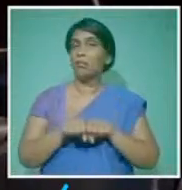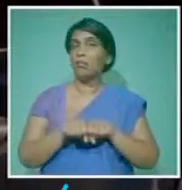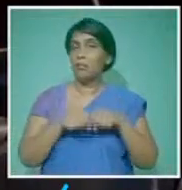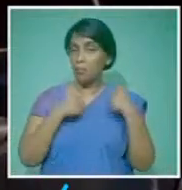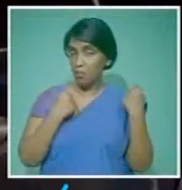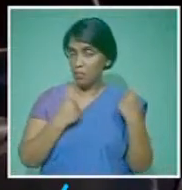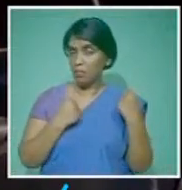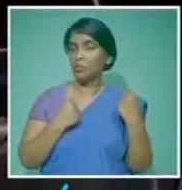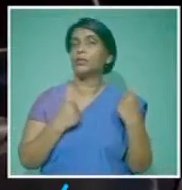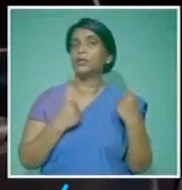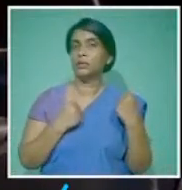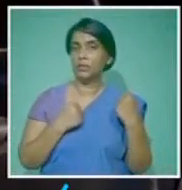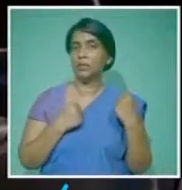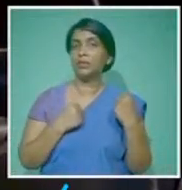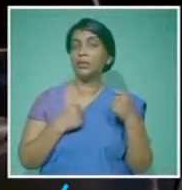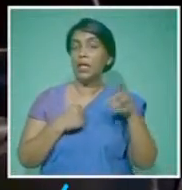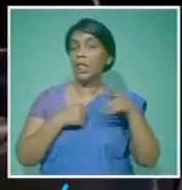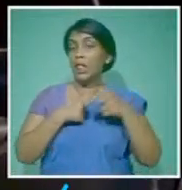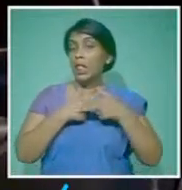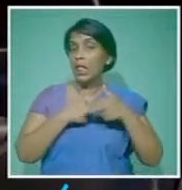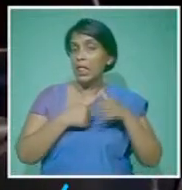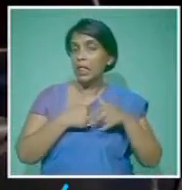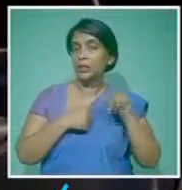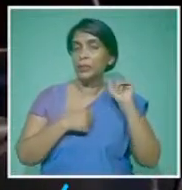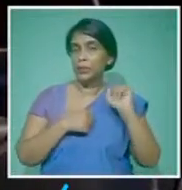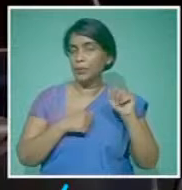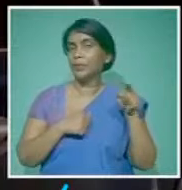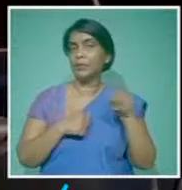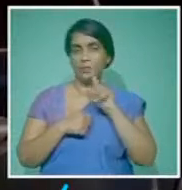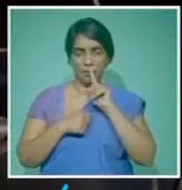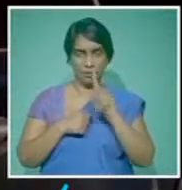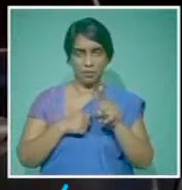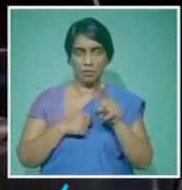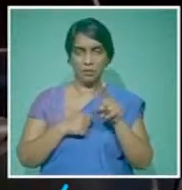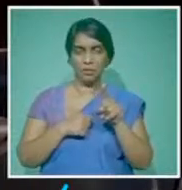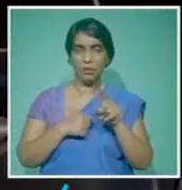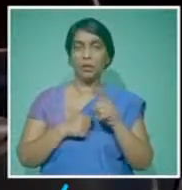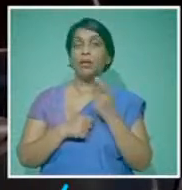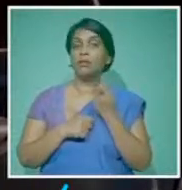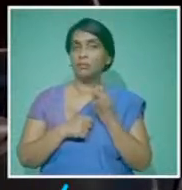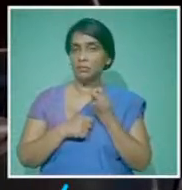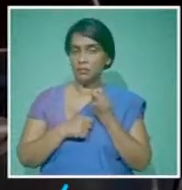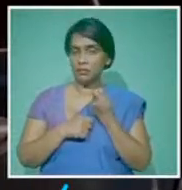උල්ලංඝනයේ උල්ලංඝනයට හේතු හැටියට දක්වන්නේ